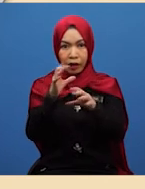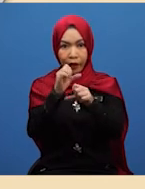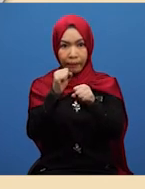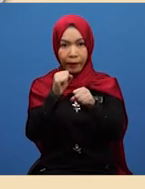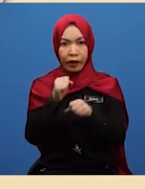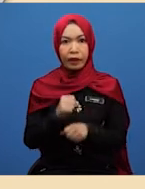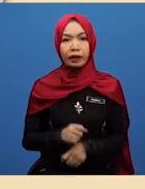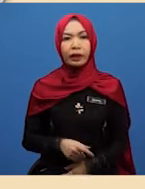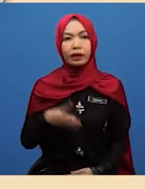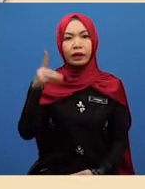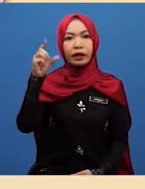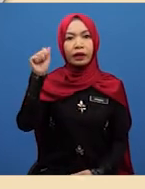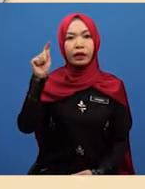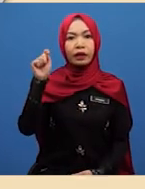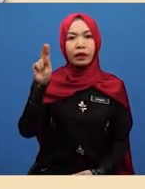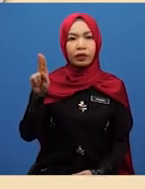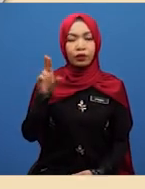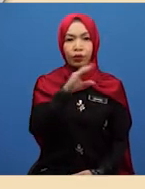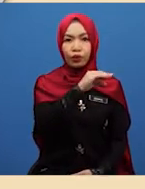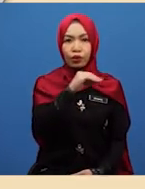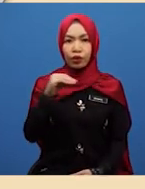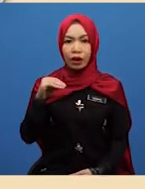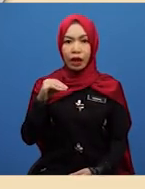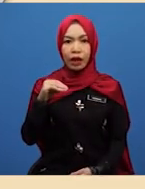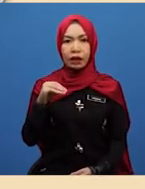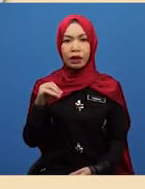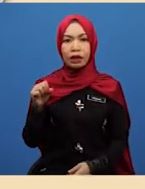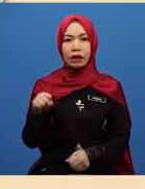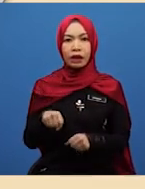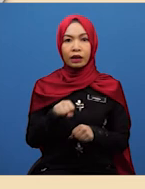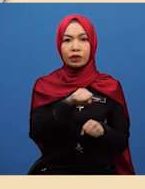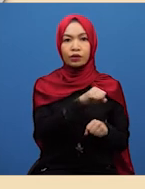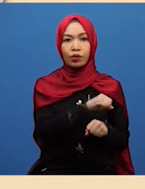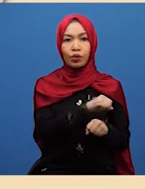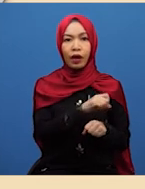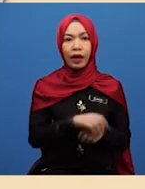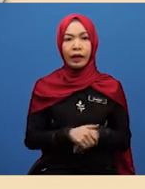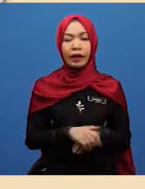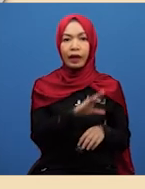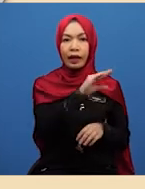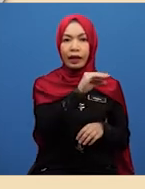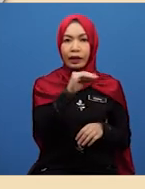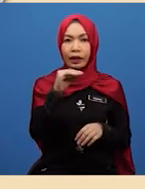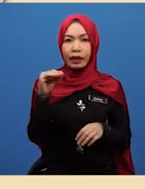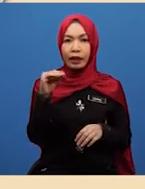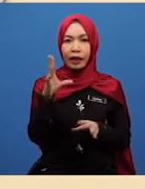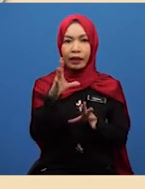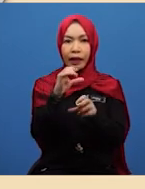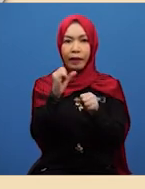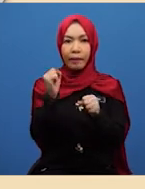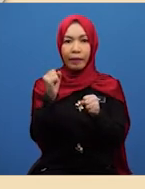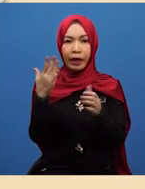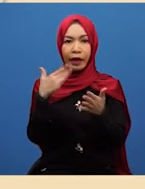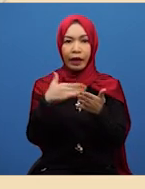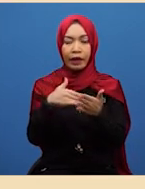Sungai Samarahan. Selepas itu, James Brooke berjaya pula menguasai Batang Lupar dan